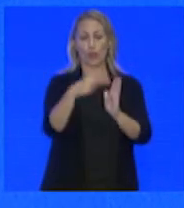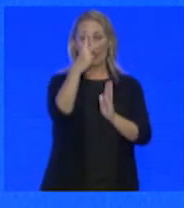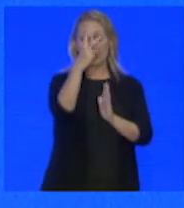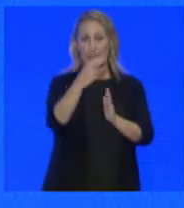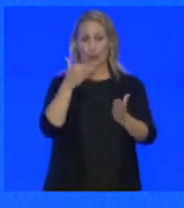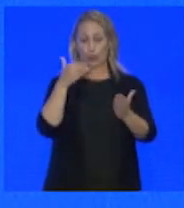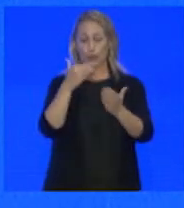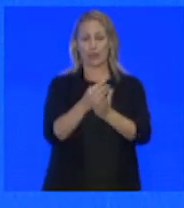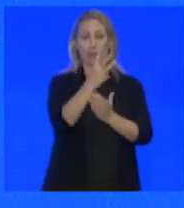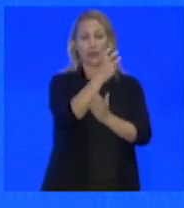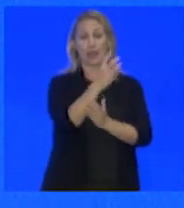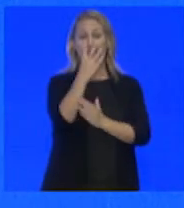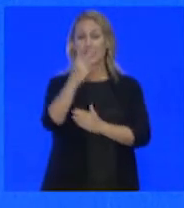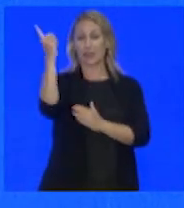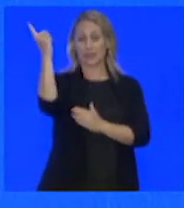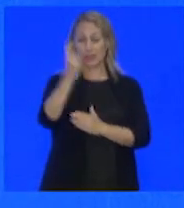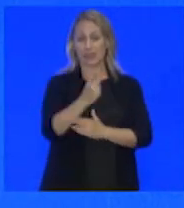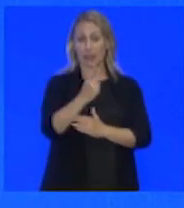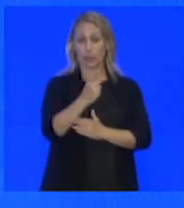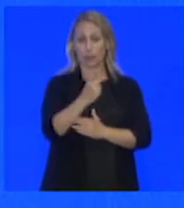το 34% μία στις τρεις